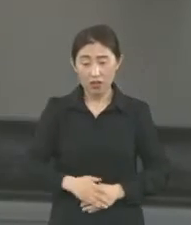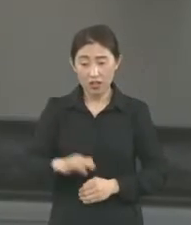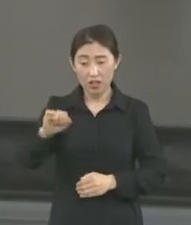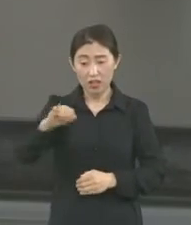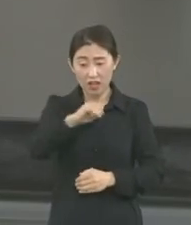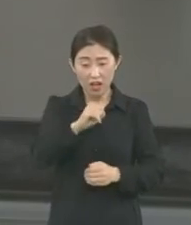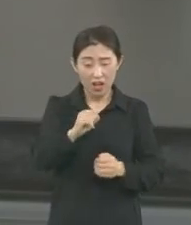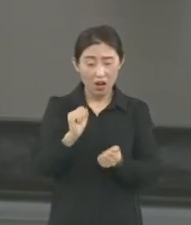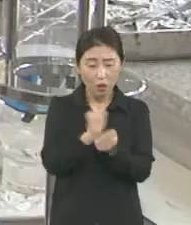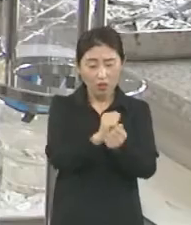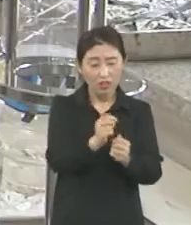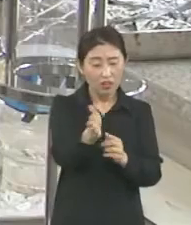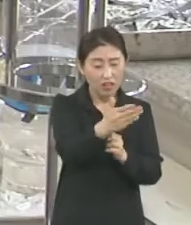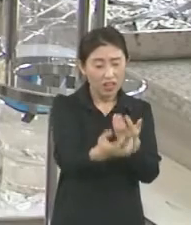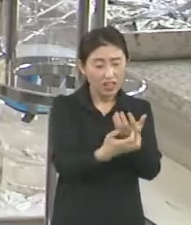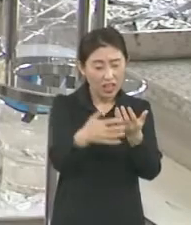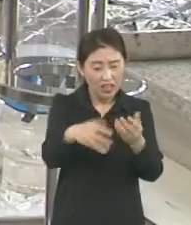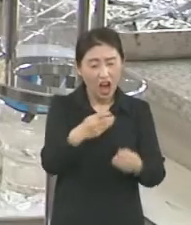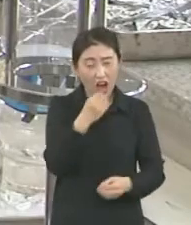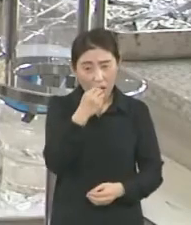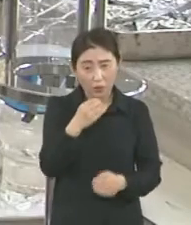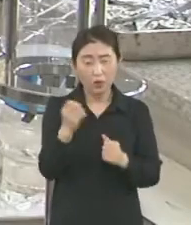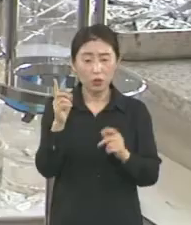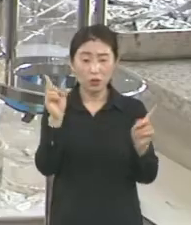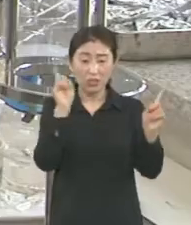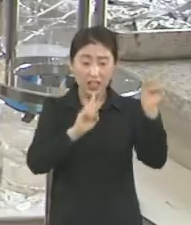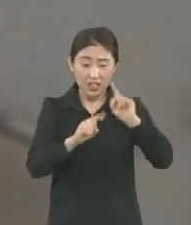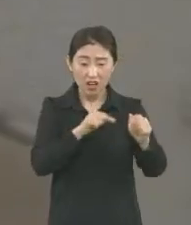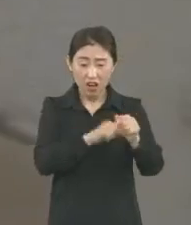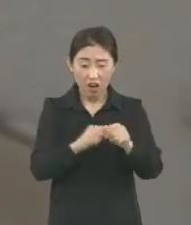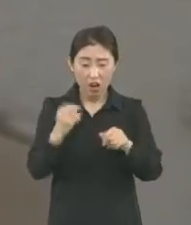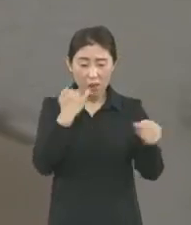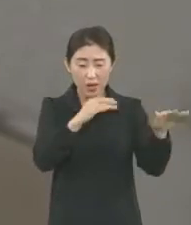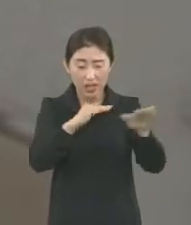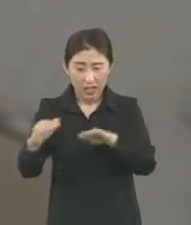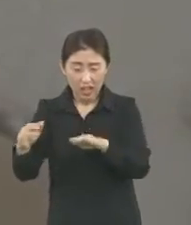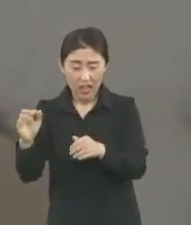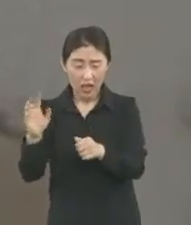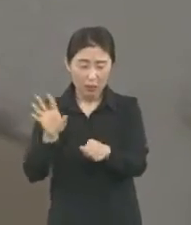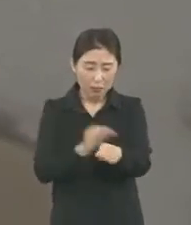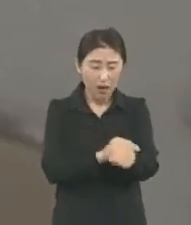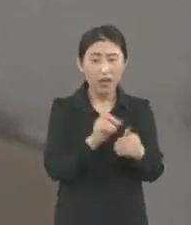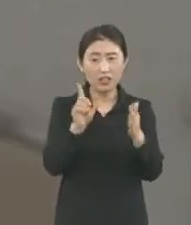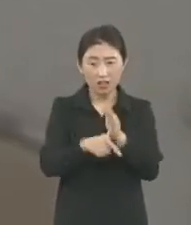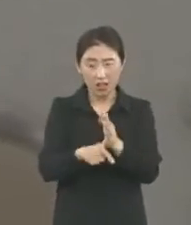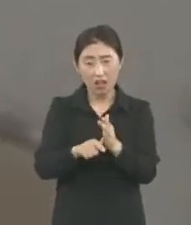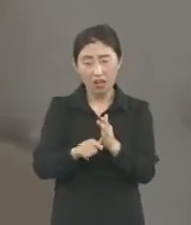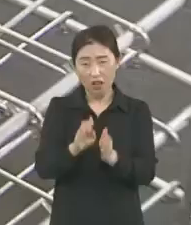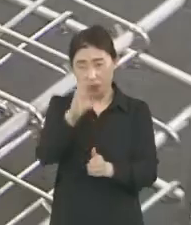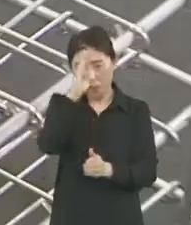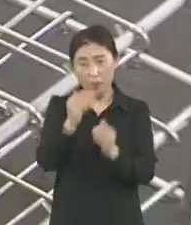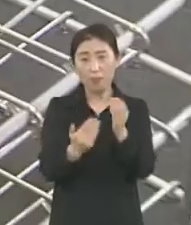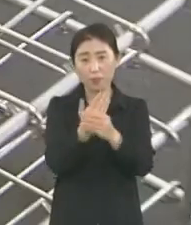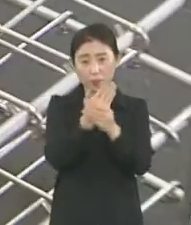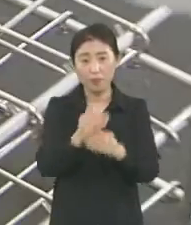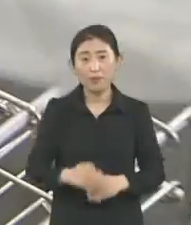어패류를 날로 먹거나 상처 난 피부가 오염된 바닷물에 접촉할 때 발병합니다